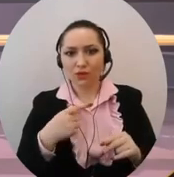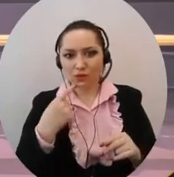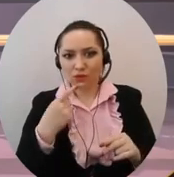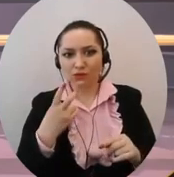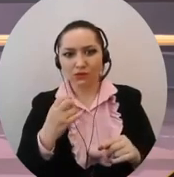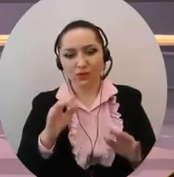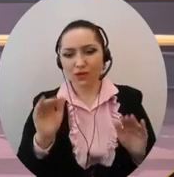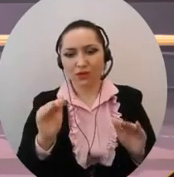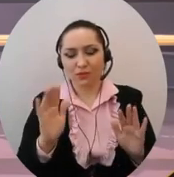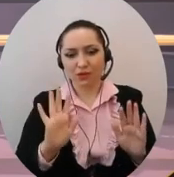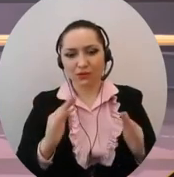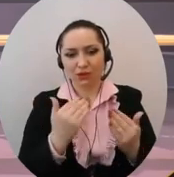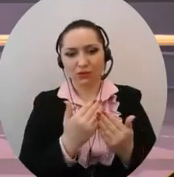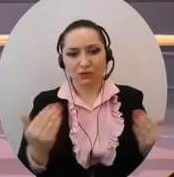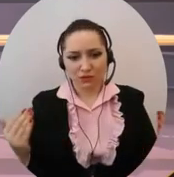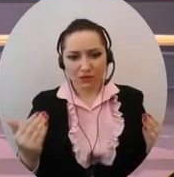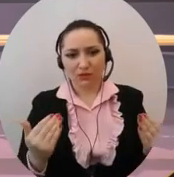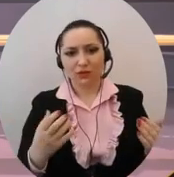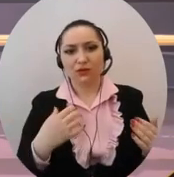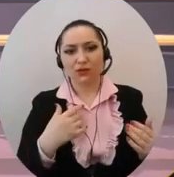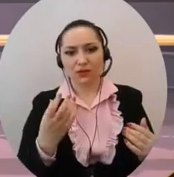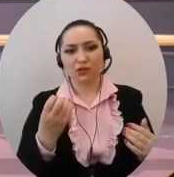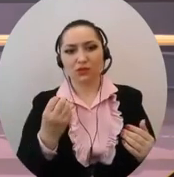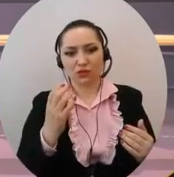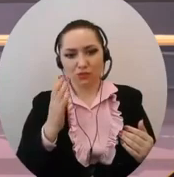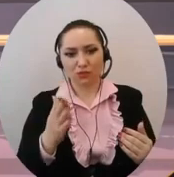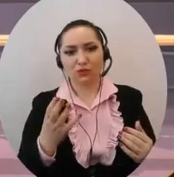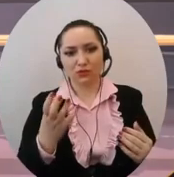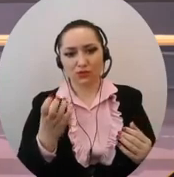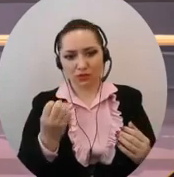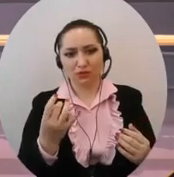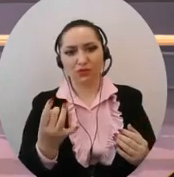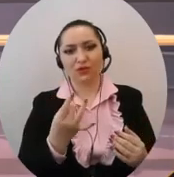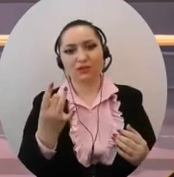и я еще буду с вами сегодня еще разок. Поэтому спасибо!